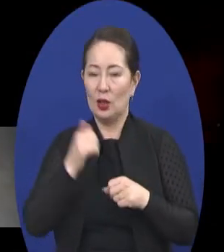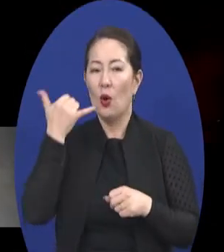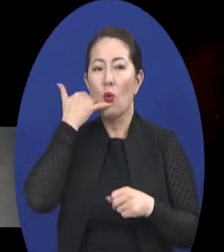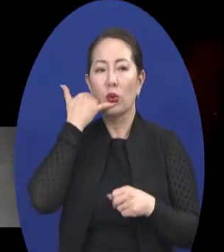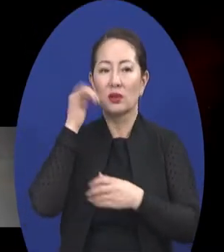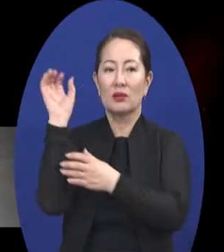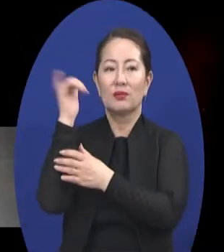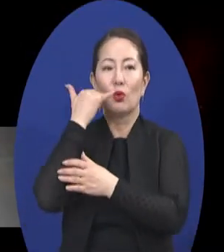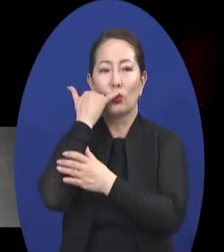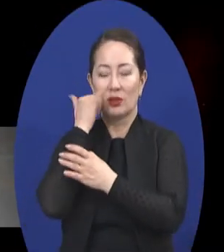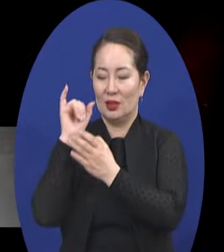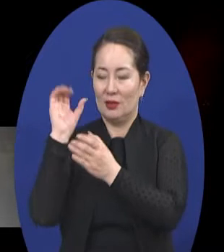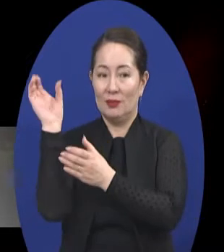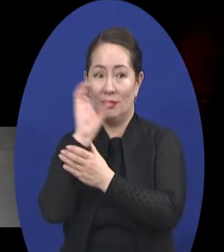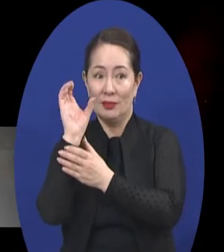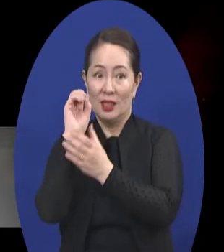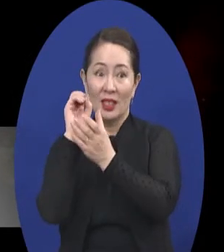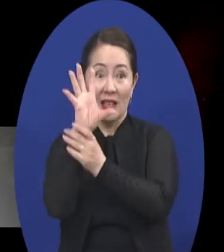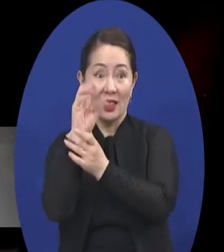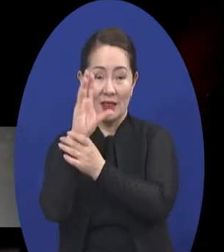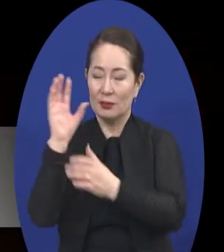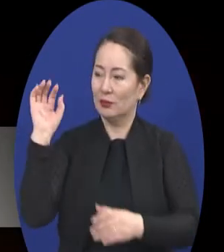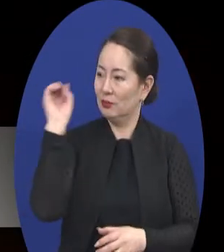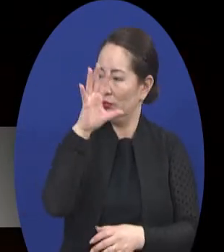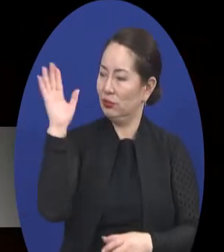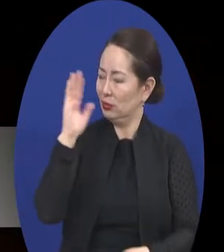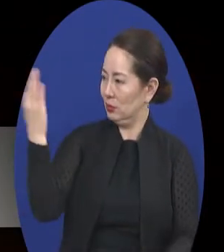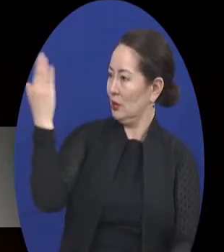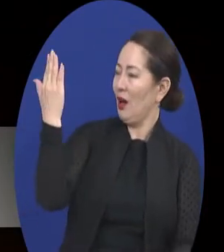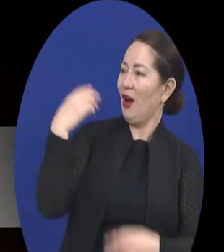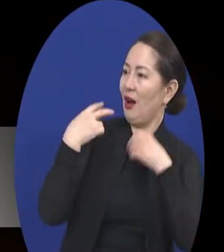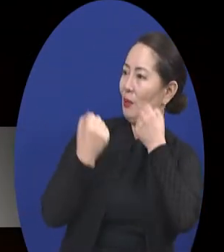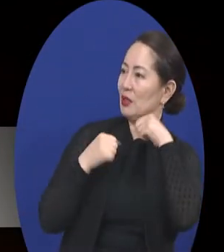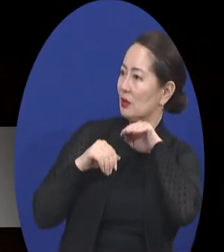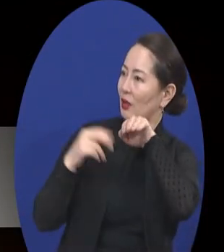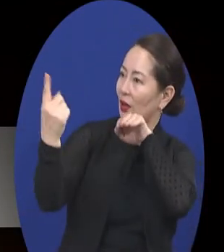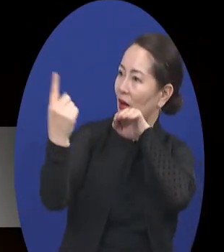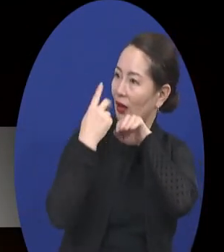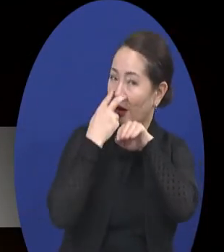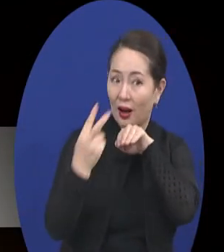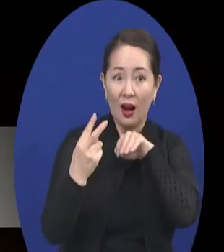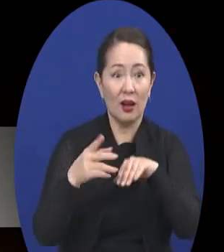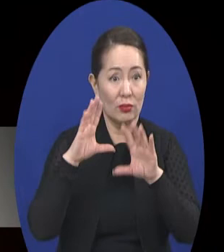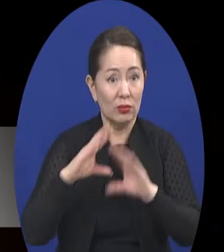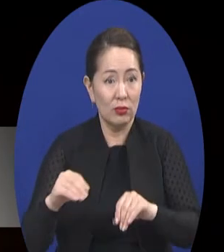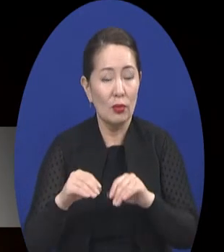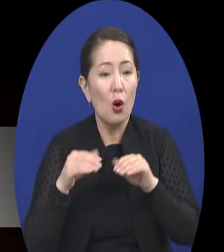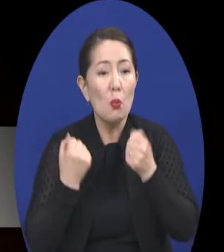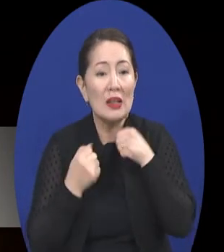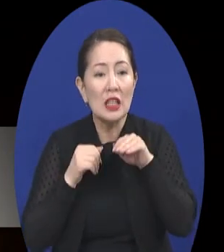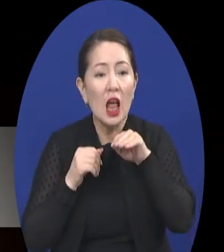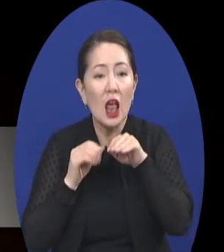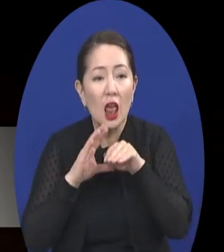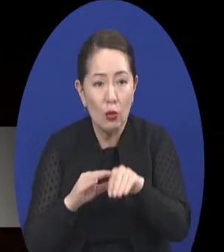бол холоос бараг 100-аад метрийн цаанаас бол харлаа. За энгийн хэрэглээ болсон дадал болсон гар утсныхаа энэ гэрлийг хасаач зам хөдөлгөөнд замын хөдөлгөөнд